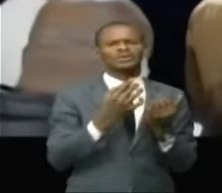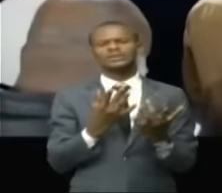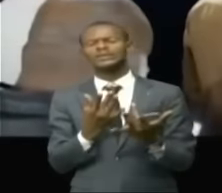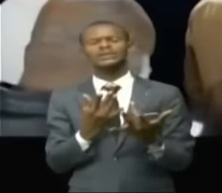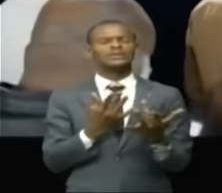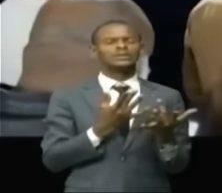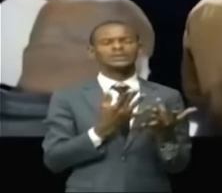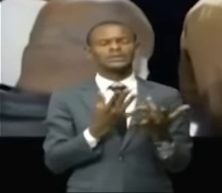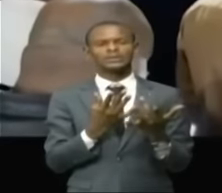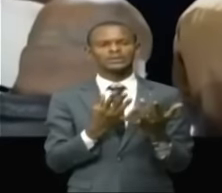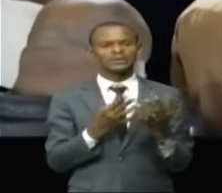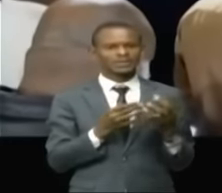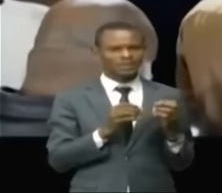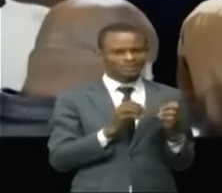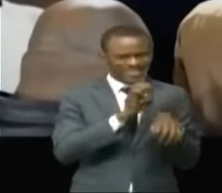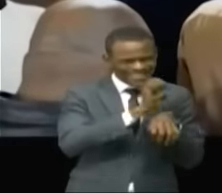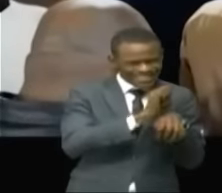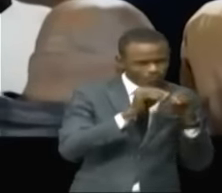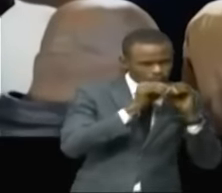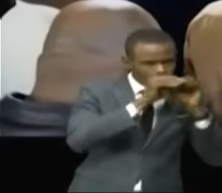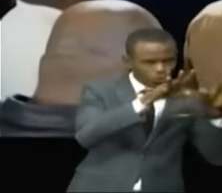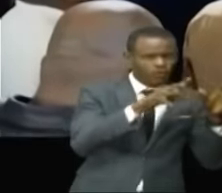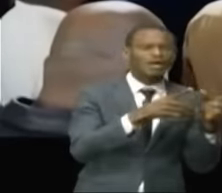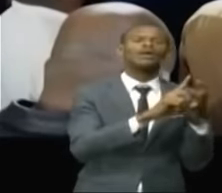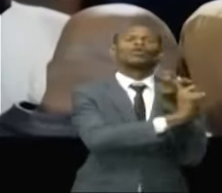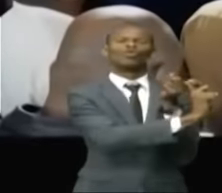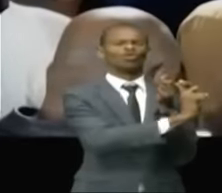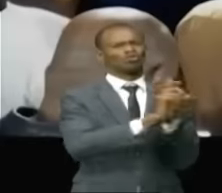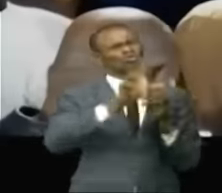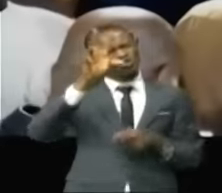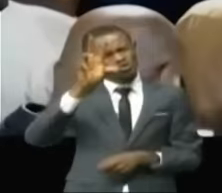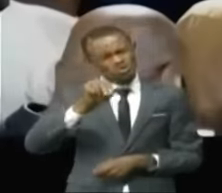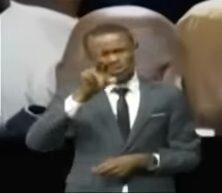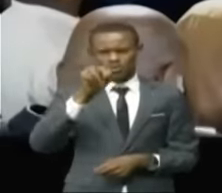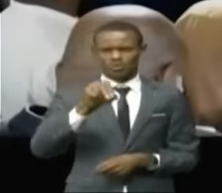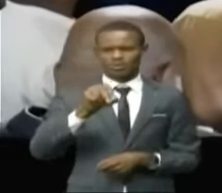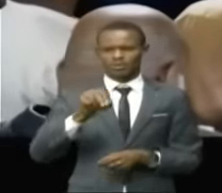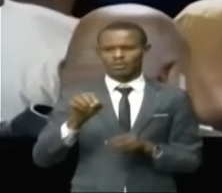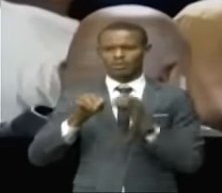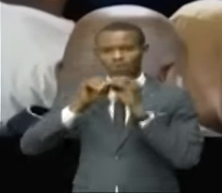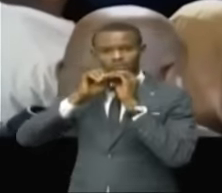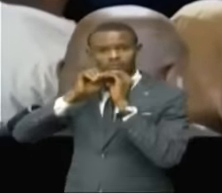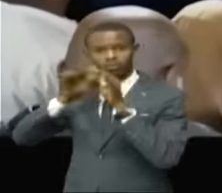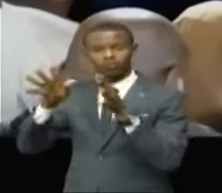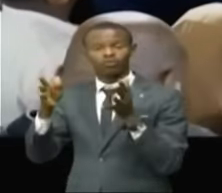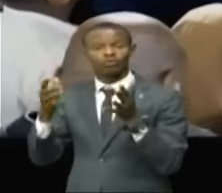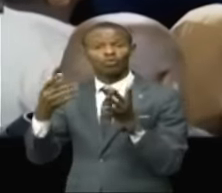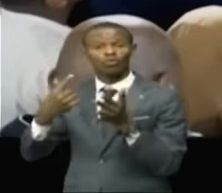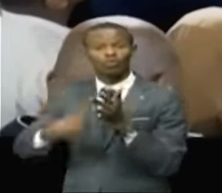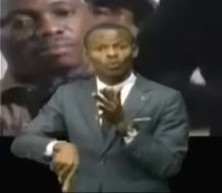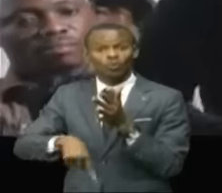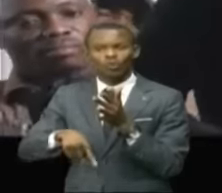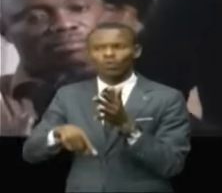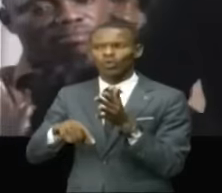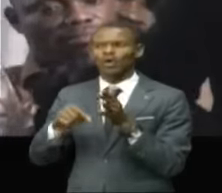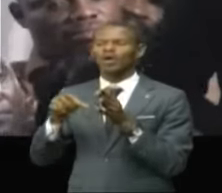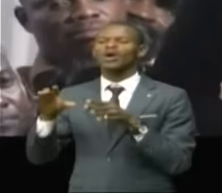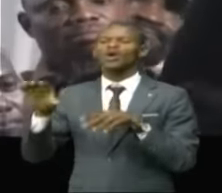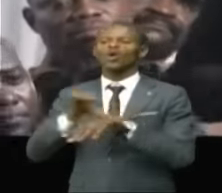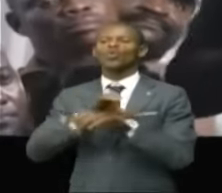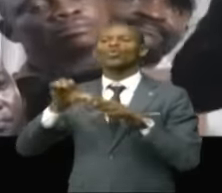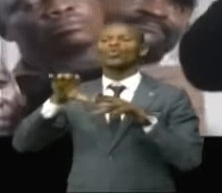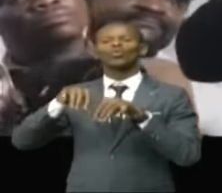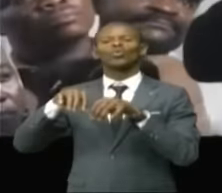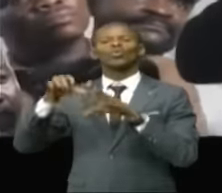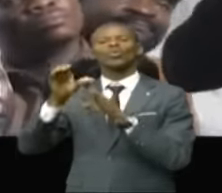non ceux de la CENI. Augustin Kabuya précise que cela prouve que les opposants n'étaient pas prêts pour aller aux élections et